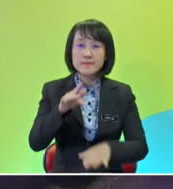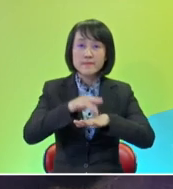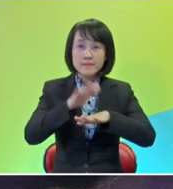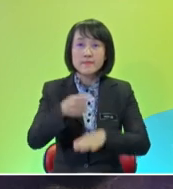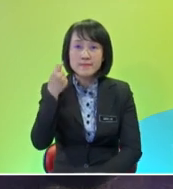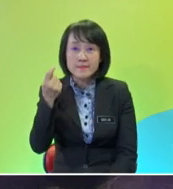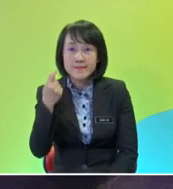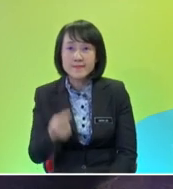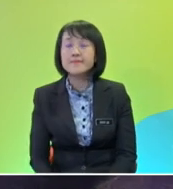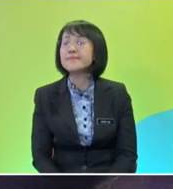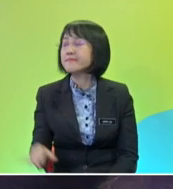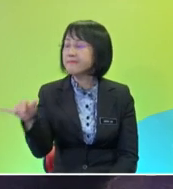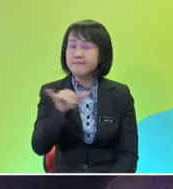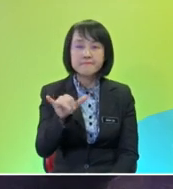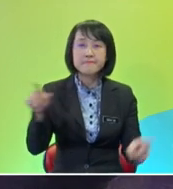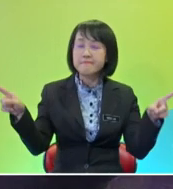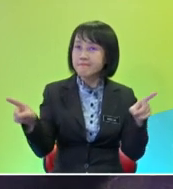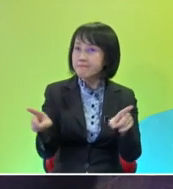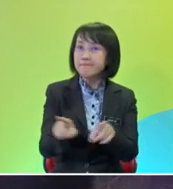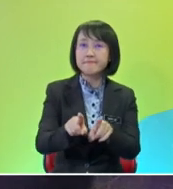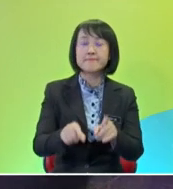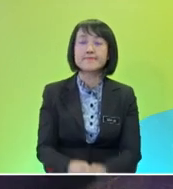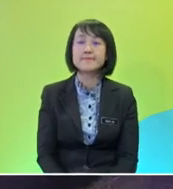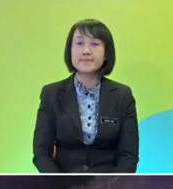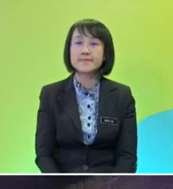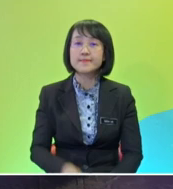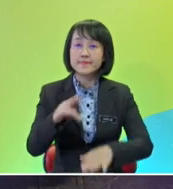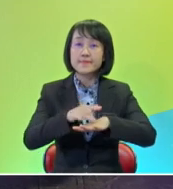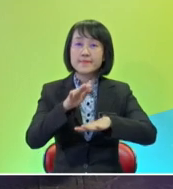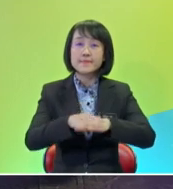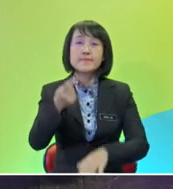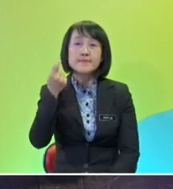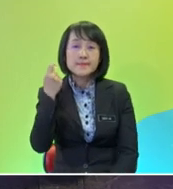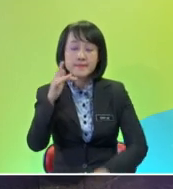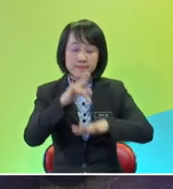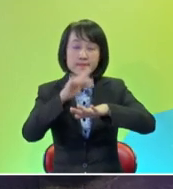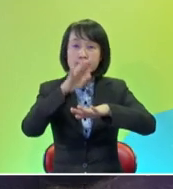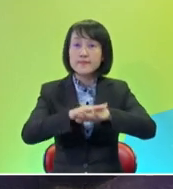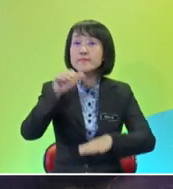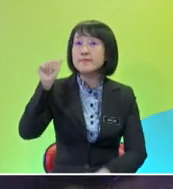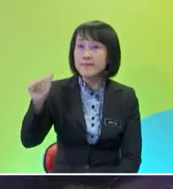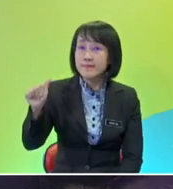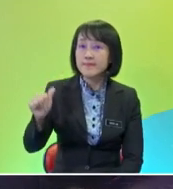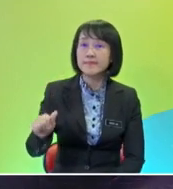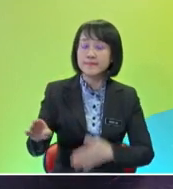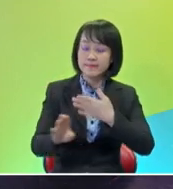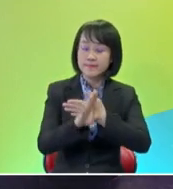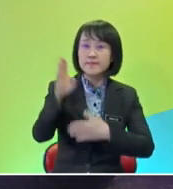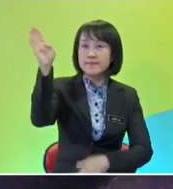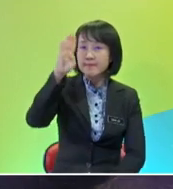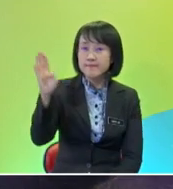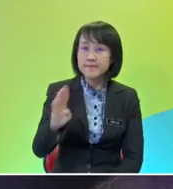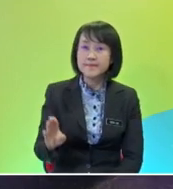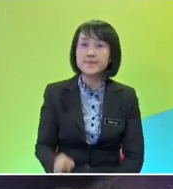sama. Serupa sangat. Serupa sangat sebab nyamuk tadi tu nyamuk Aedes. Bahayalah maknanya cikgu.